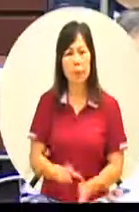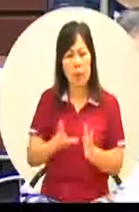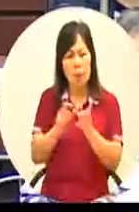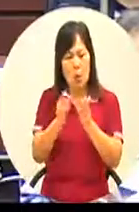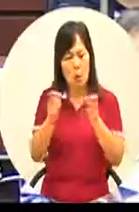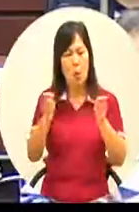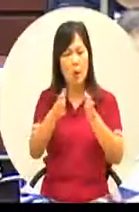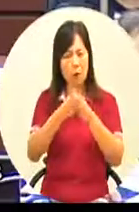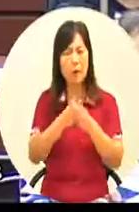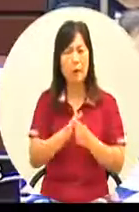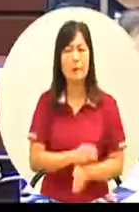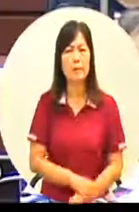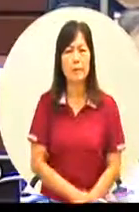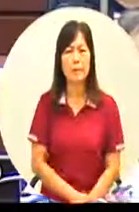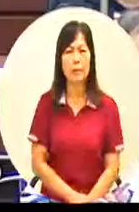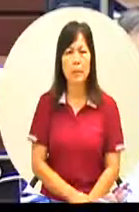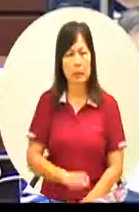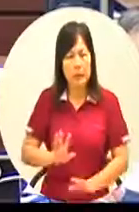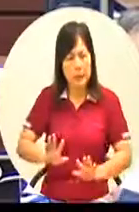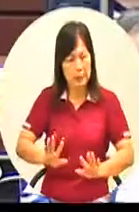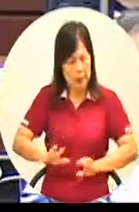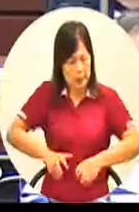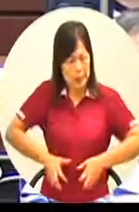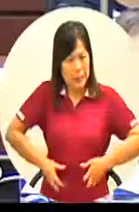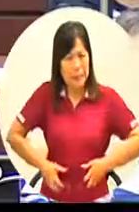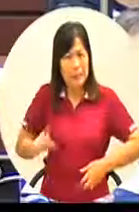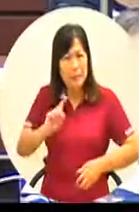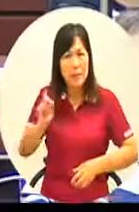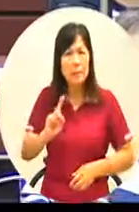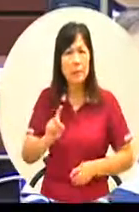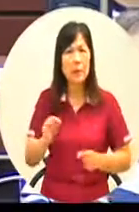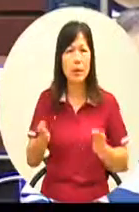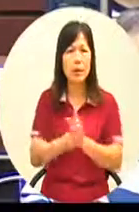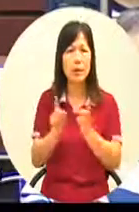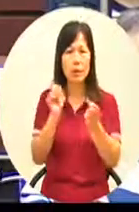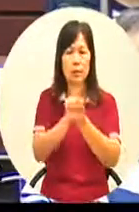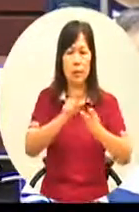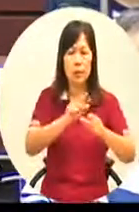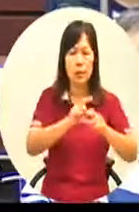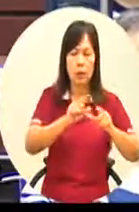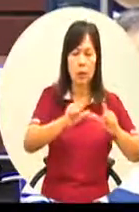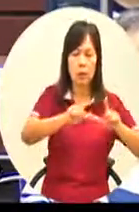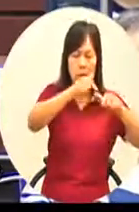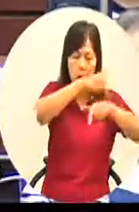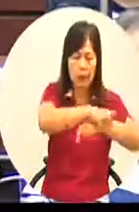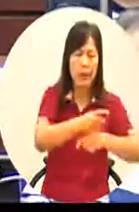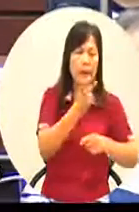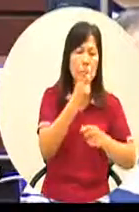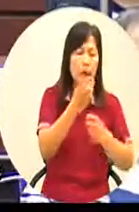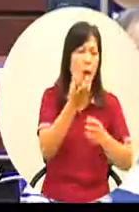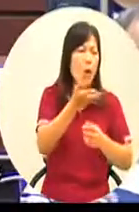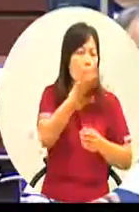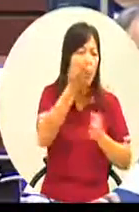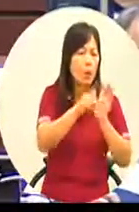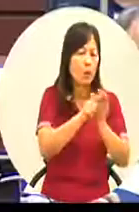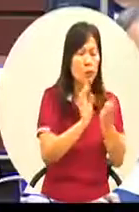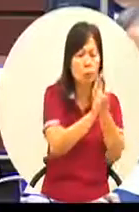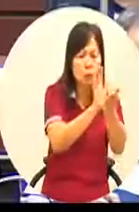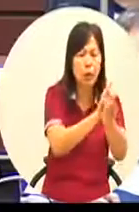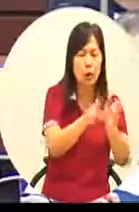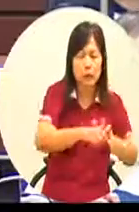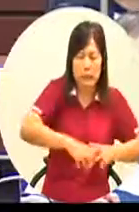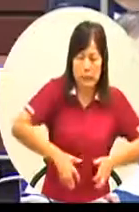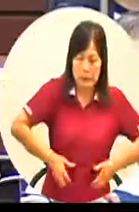长。但是现在一个很迫切的就是说，整个像东南亚的观光的推广，这是很迫切的哈，可